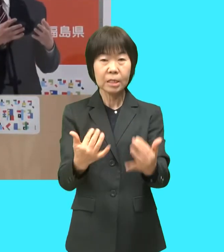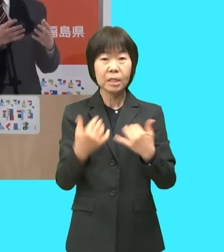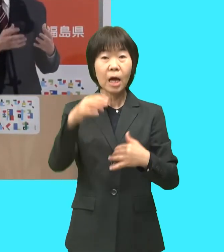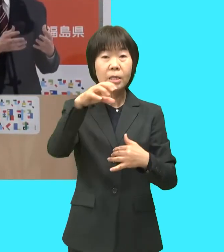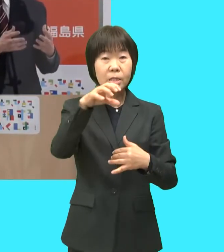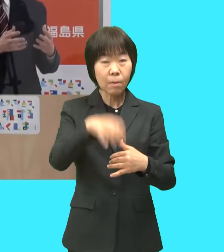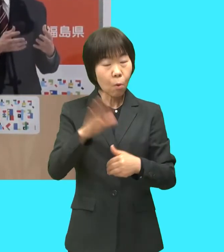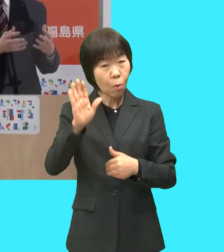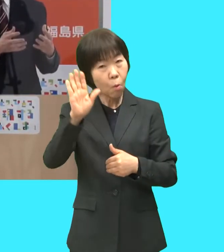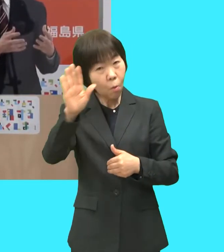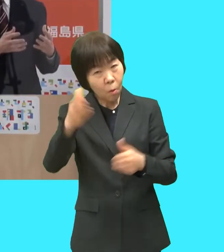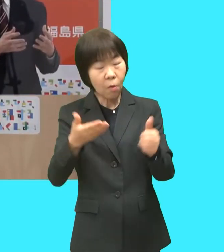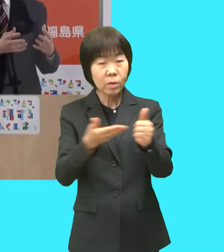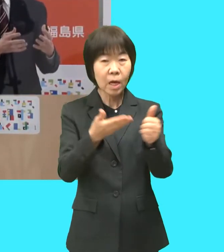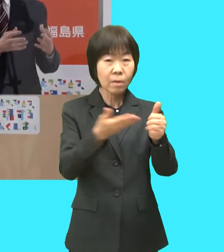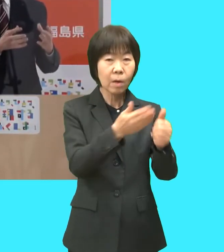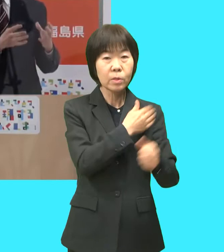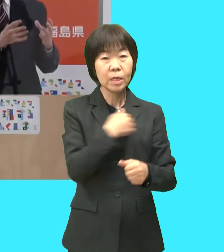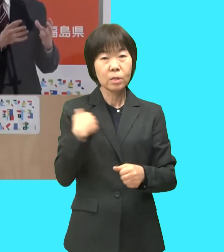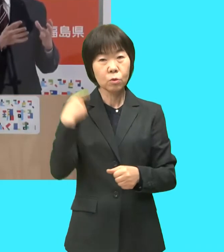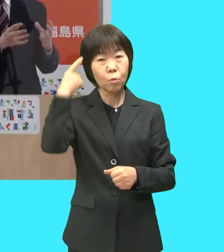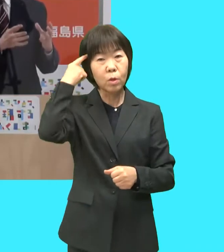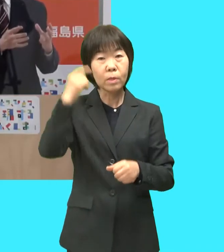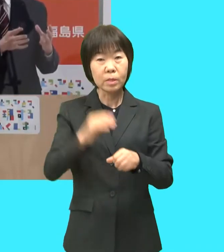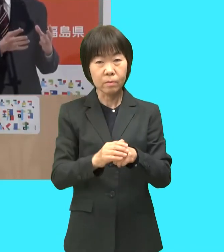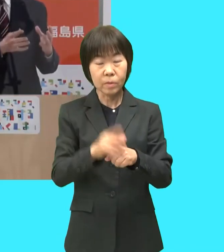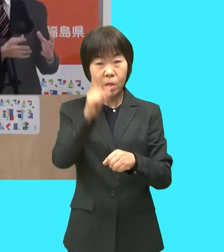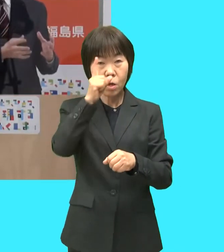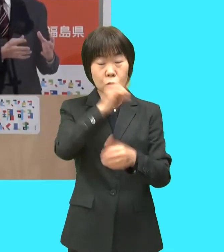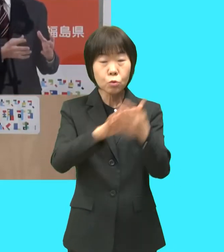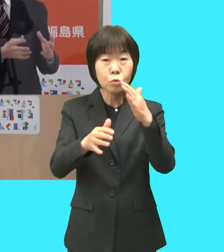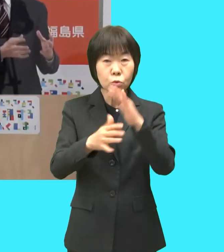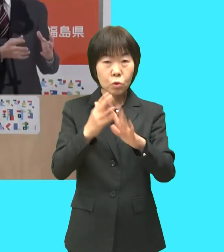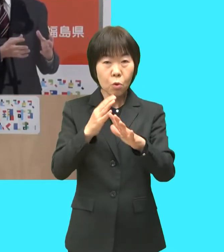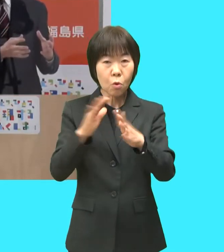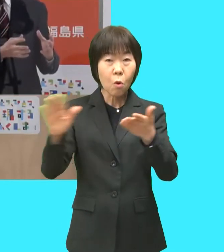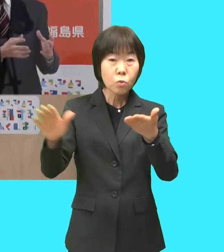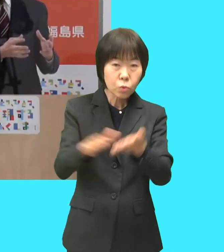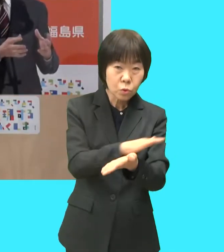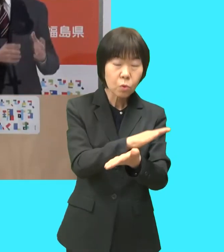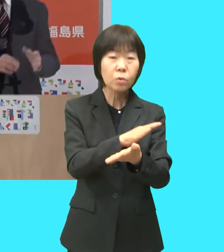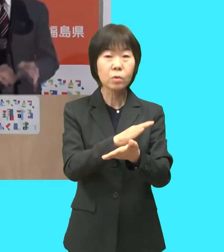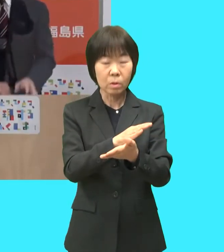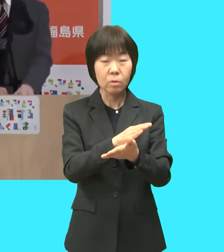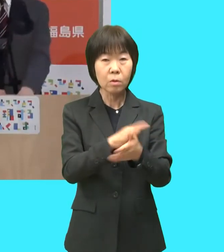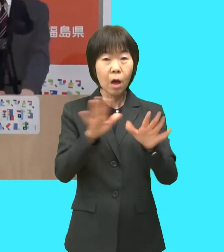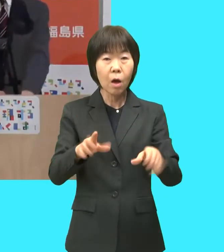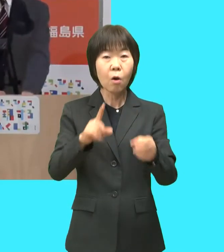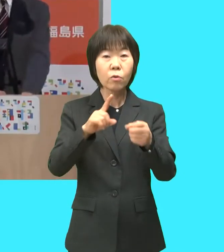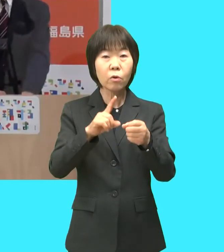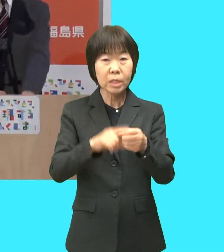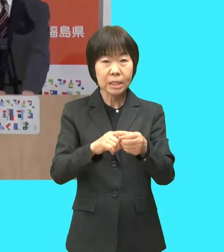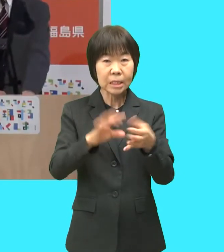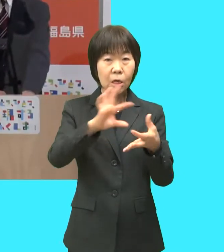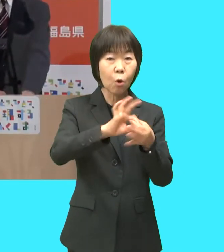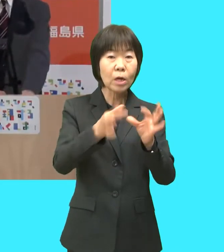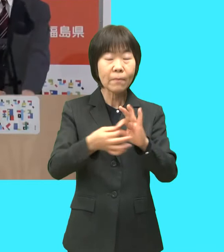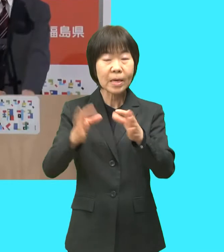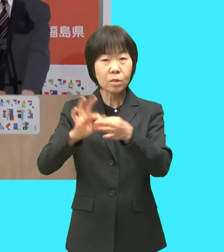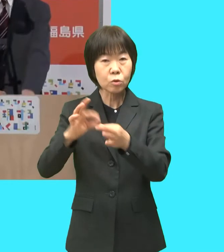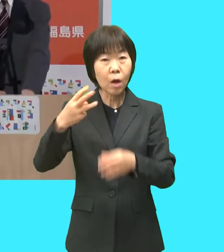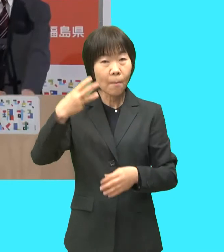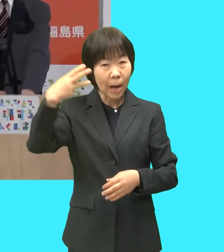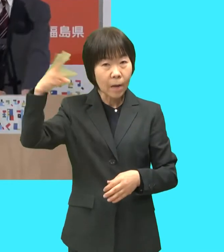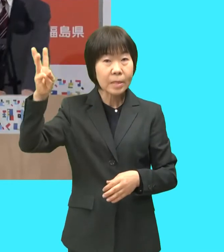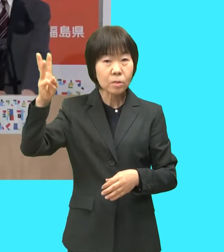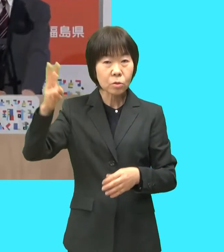く栽培も可能かと思いますが、やはり風評払拭をする、あるいは今年オリンピック・パラリンピックにお